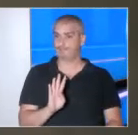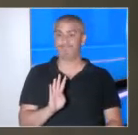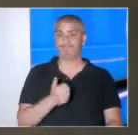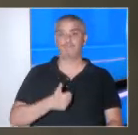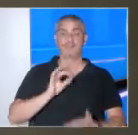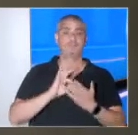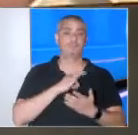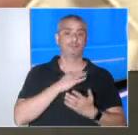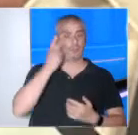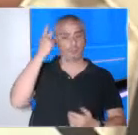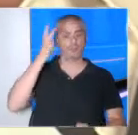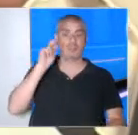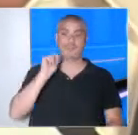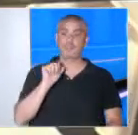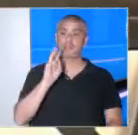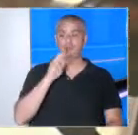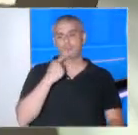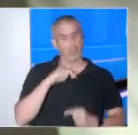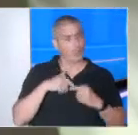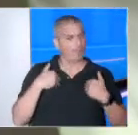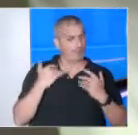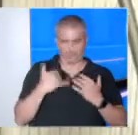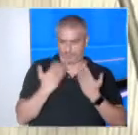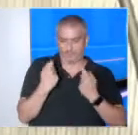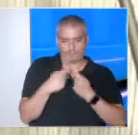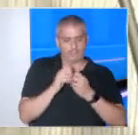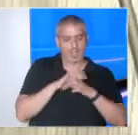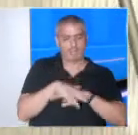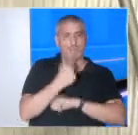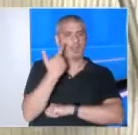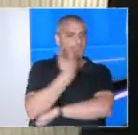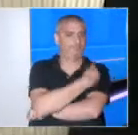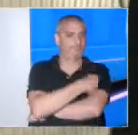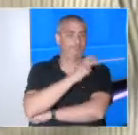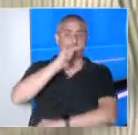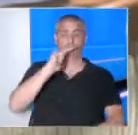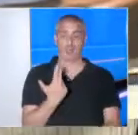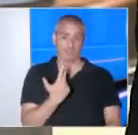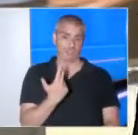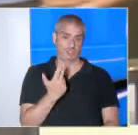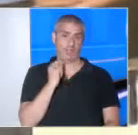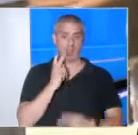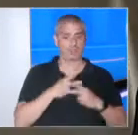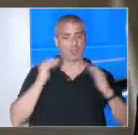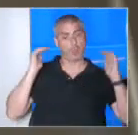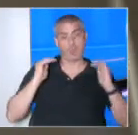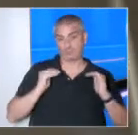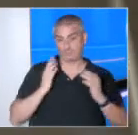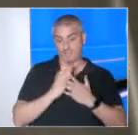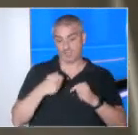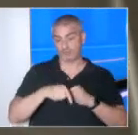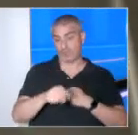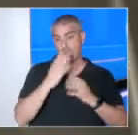מנכ"ל משרד הבריאות, פרופ' נחמן נש, הביע אופטימיות, זה היה בבוקר, לגבי השפעתו של מבצע חיסוני המנה השלישית על התחלואה בקורונה כבר